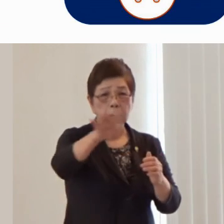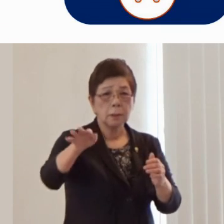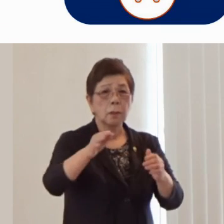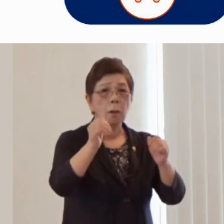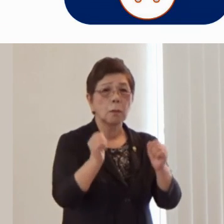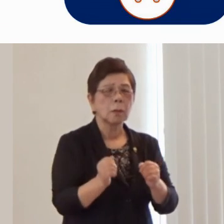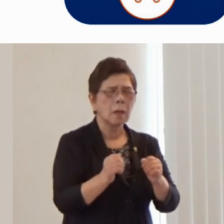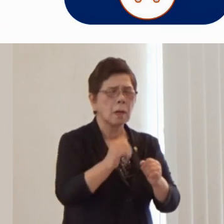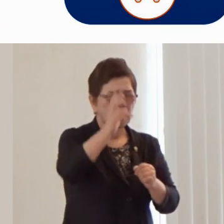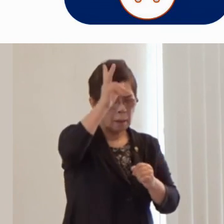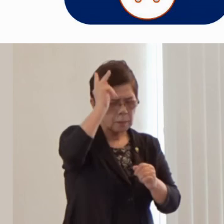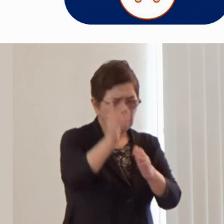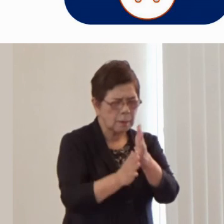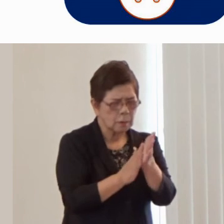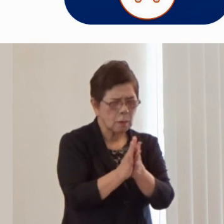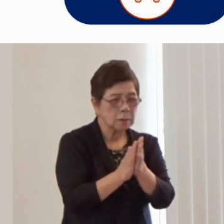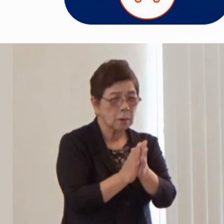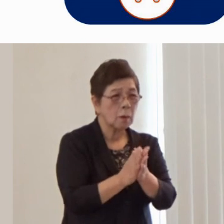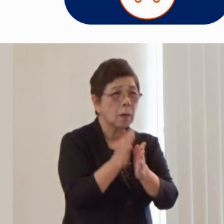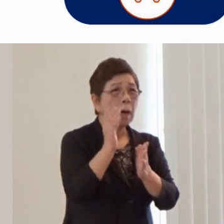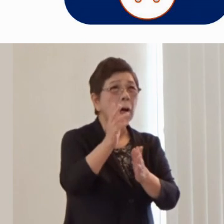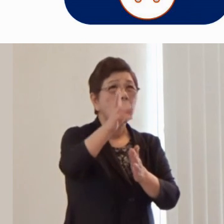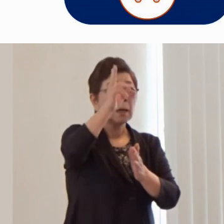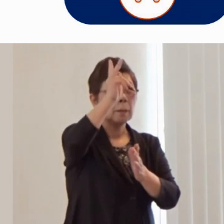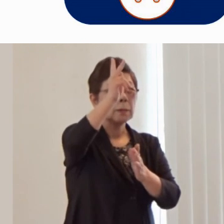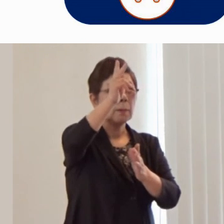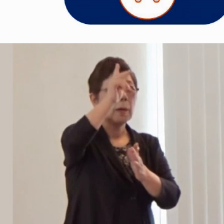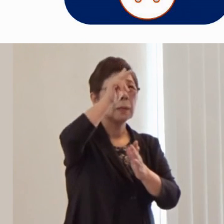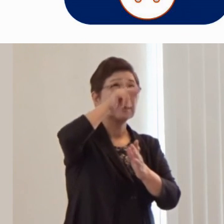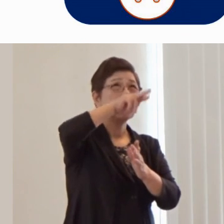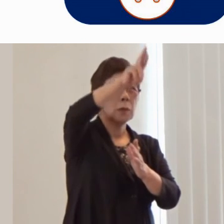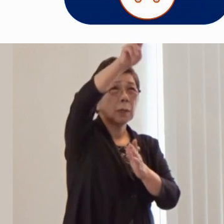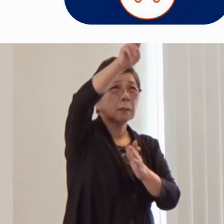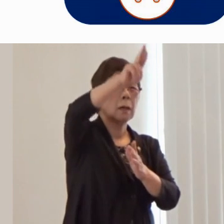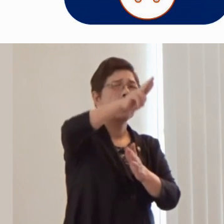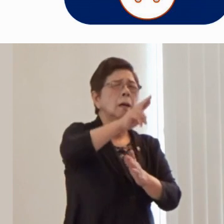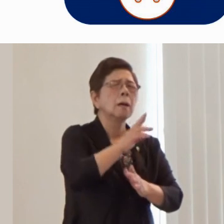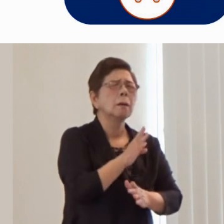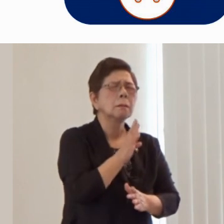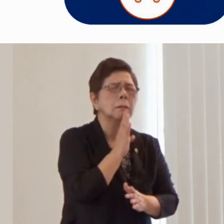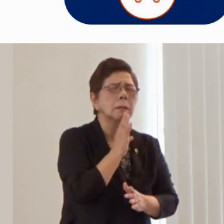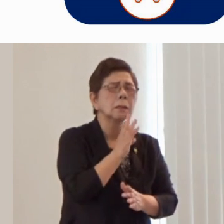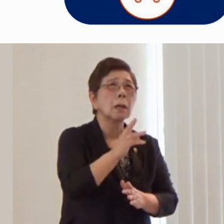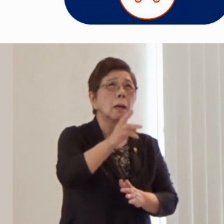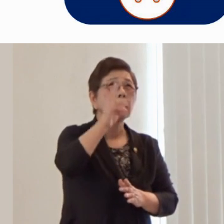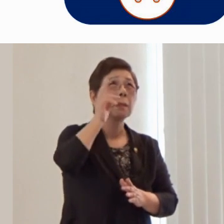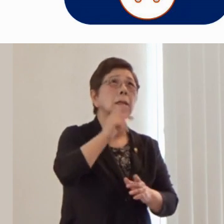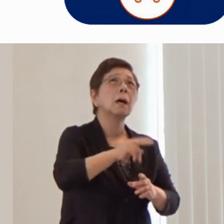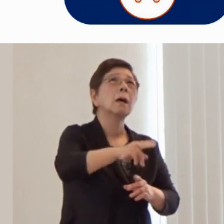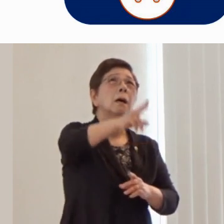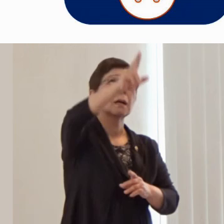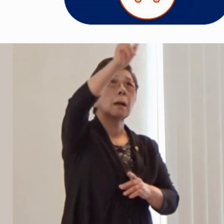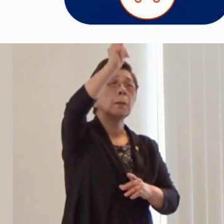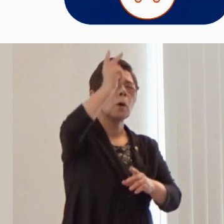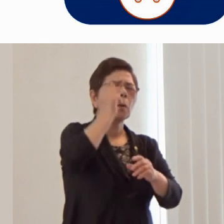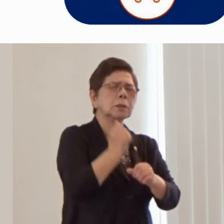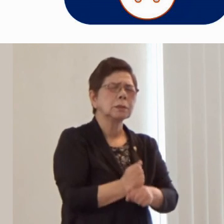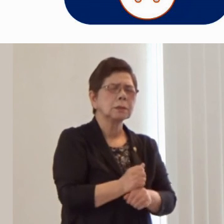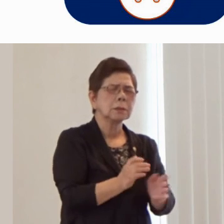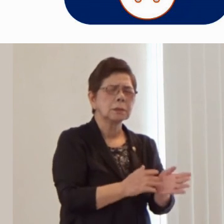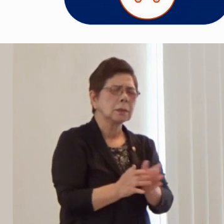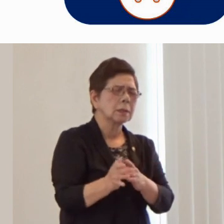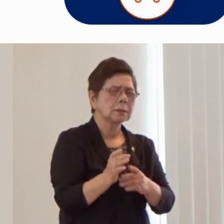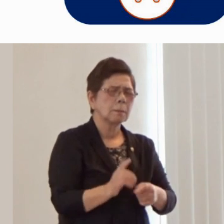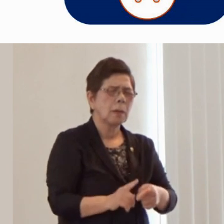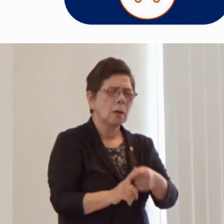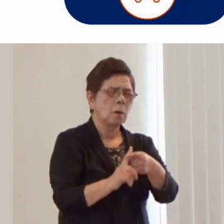神様、どうぞその顔をあなたに向けて、素直になってあなたを信じて、神のことを